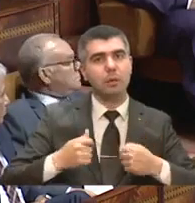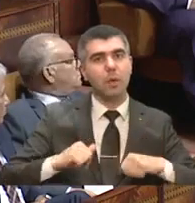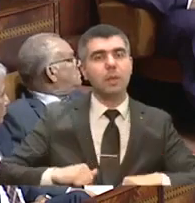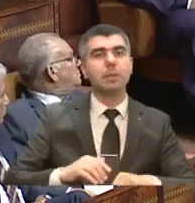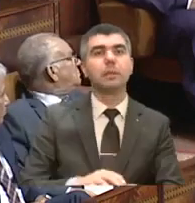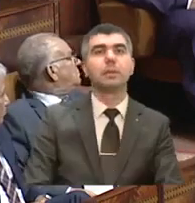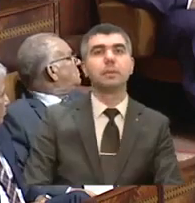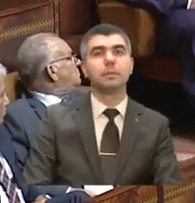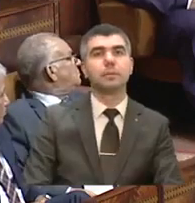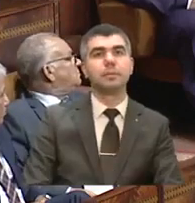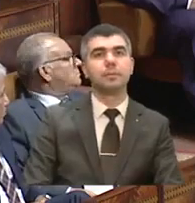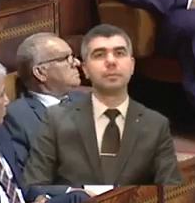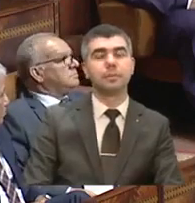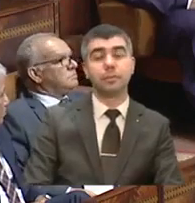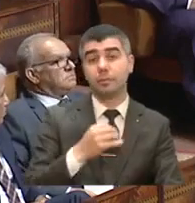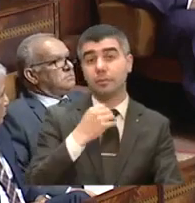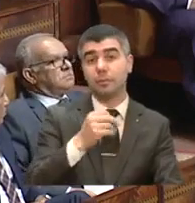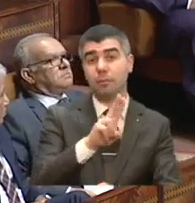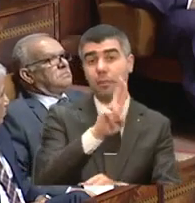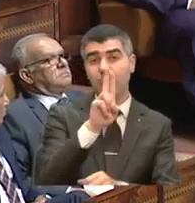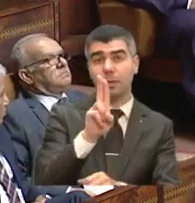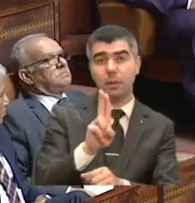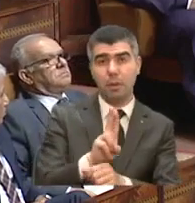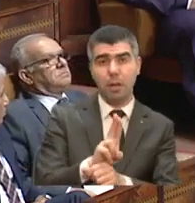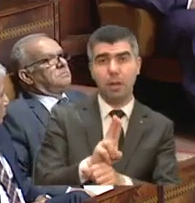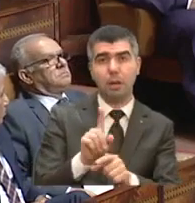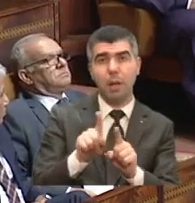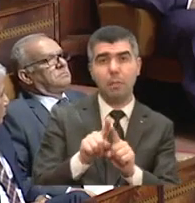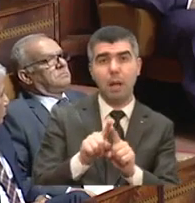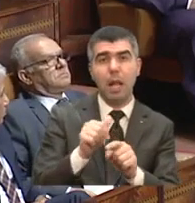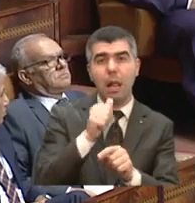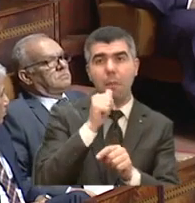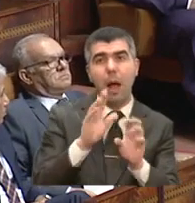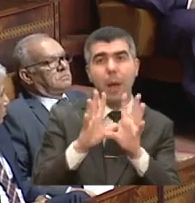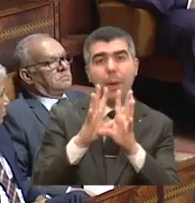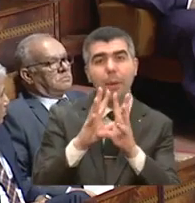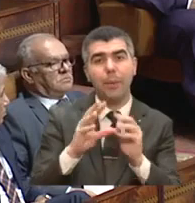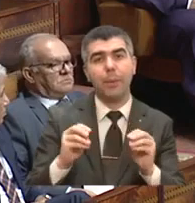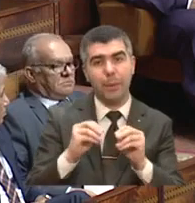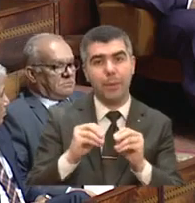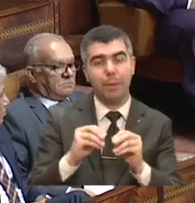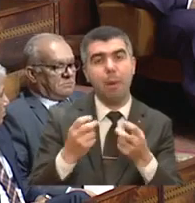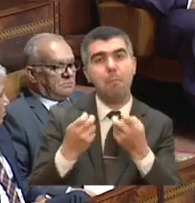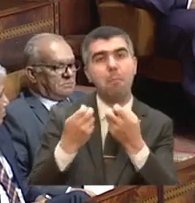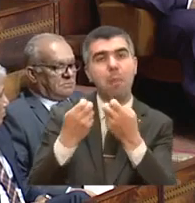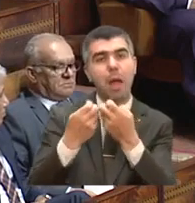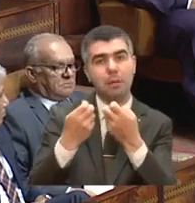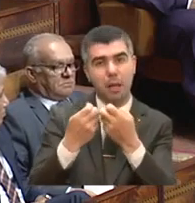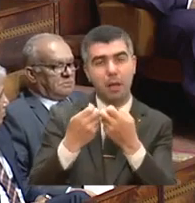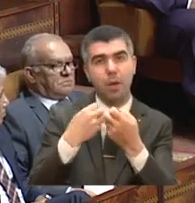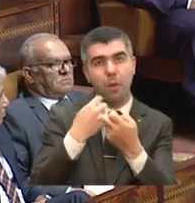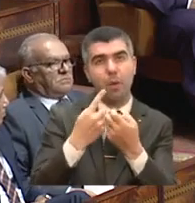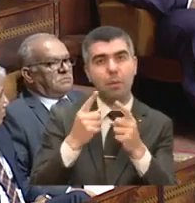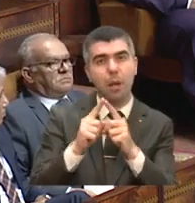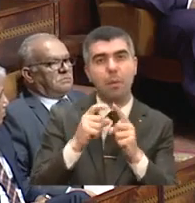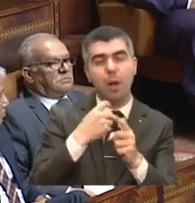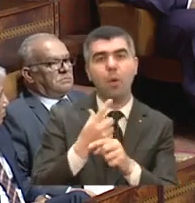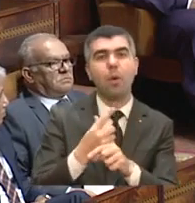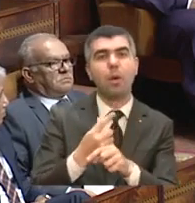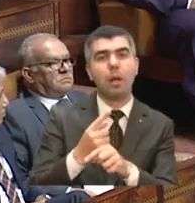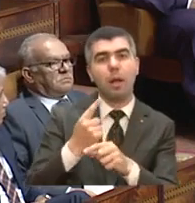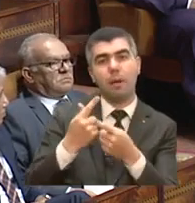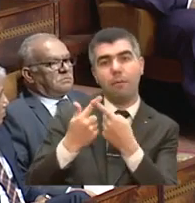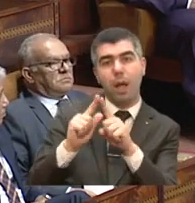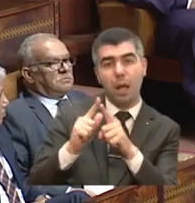فيما يخص السؤال الاستباقية لمحاربة العطش، على سبيل المثال مدينة جرسيف ساكنة حمرية